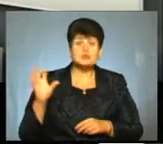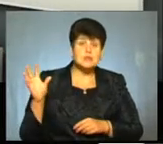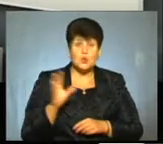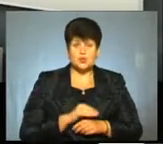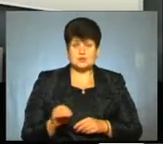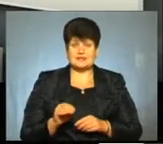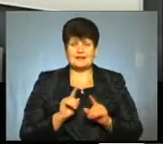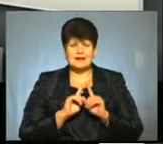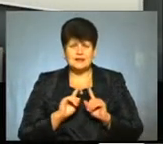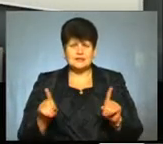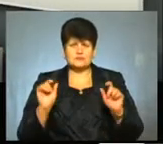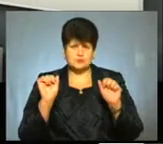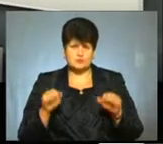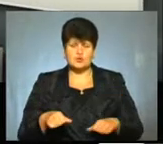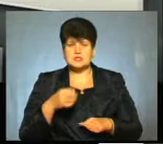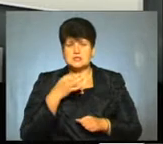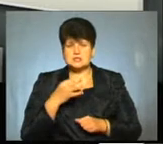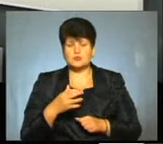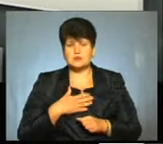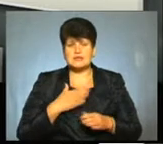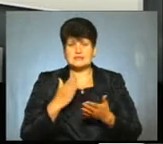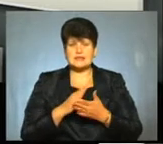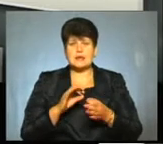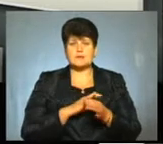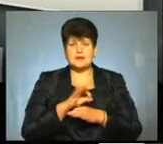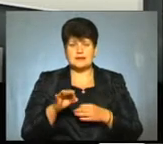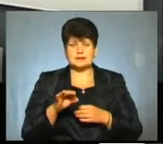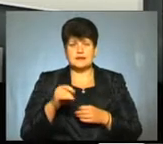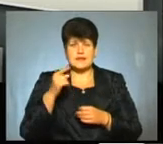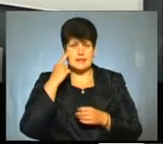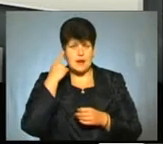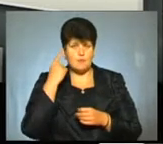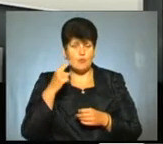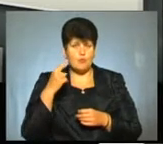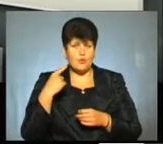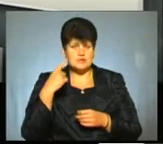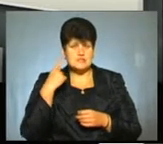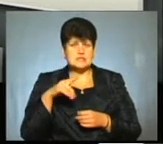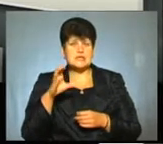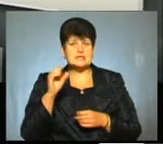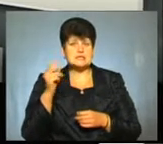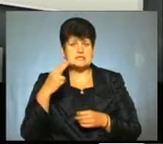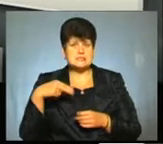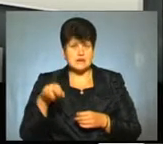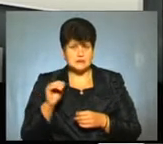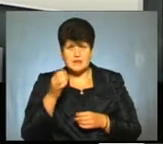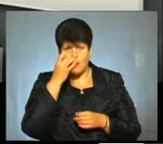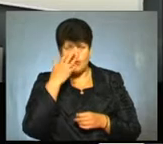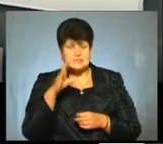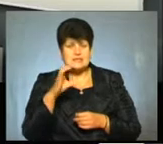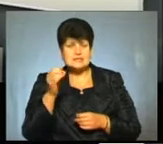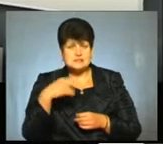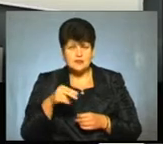усі. Ну, креативність можна сказати, наприклад, в нас є проєкт «Японський сад», називається, поданий проєкт, тобто